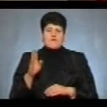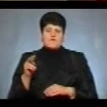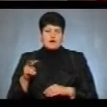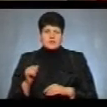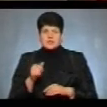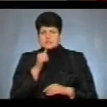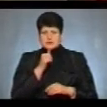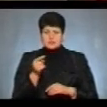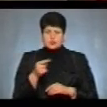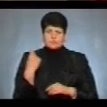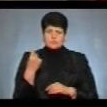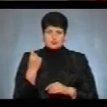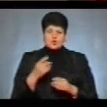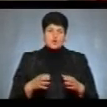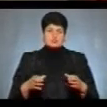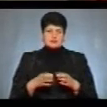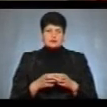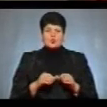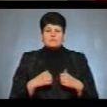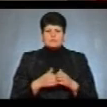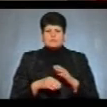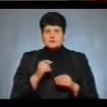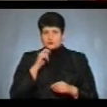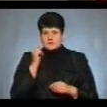експерт Тернопільського обласного осередку Комітету виборців